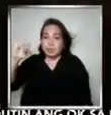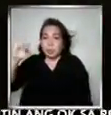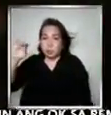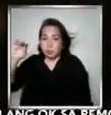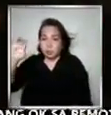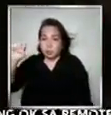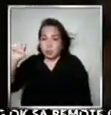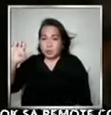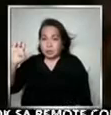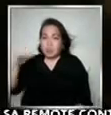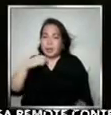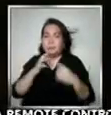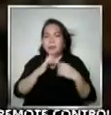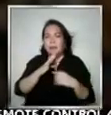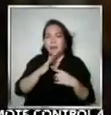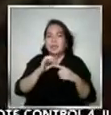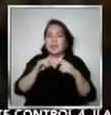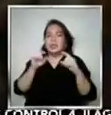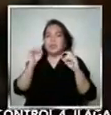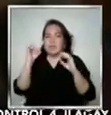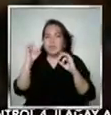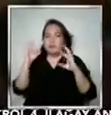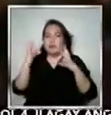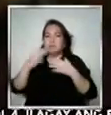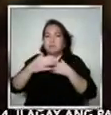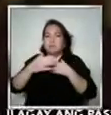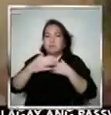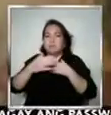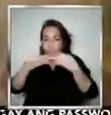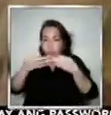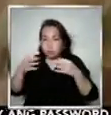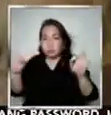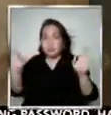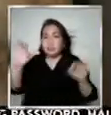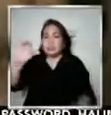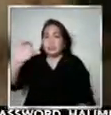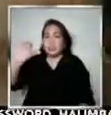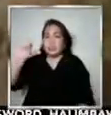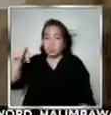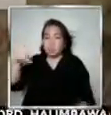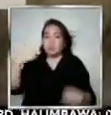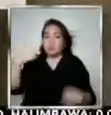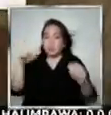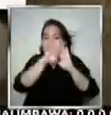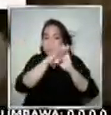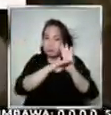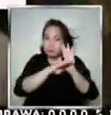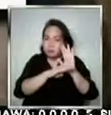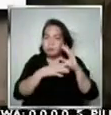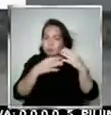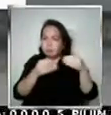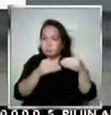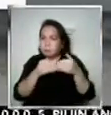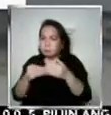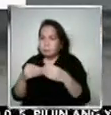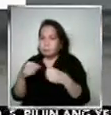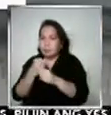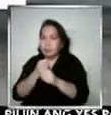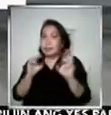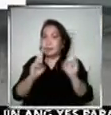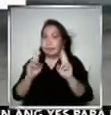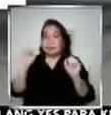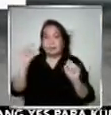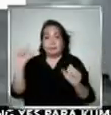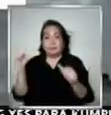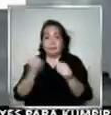services, kaya gumawa na kami ng guidelines paano ito gagawin. Unang-una riyan, ang pagsusuot ng face mask ng lahat ng